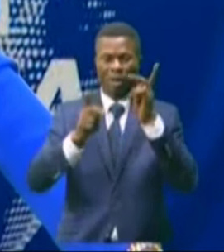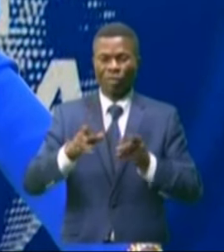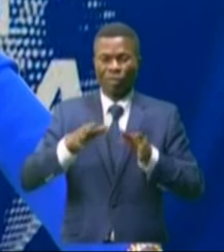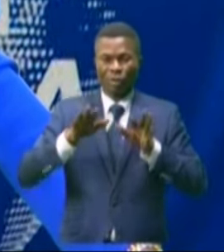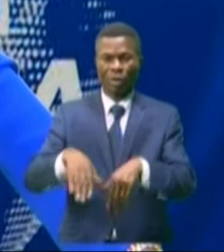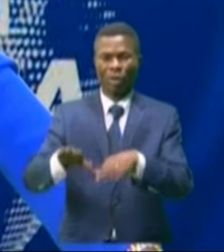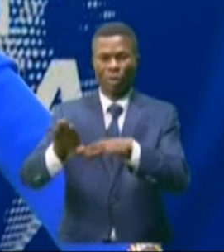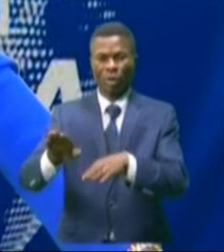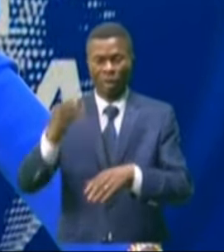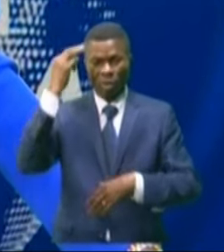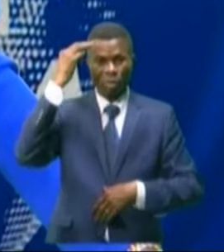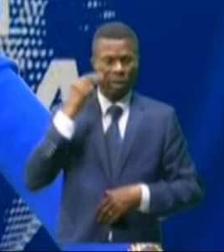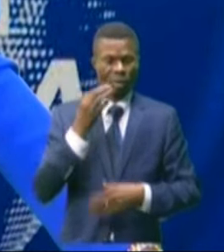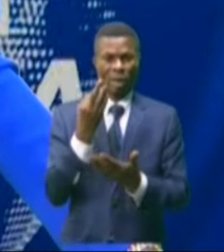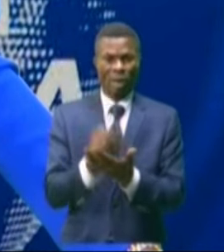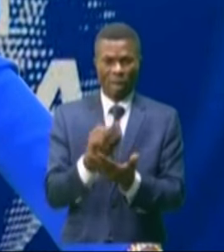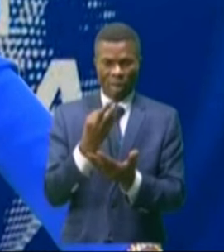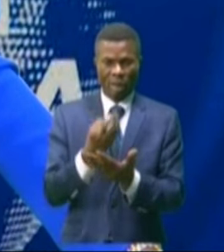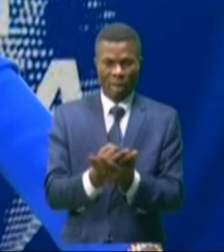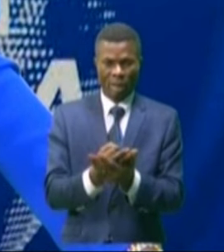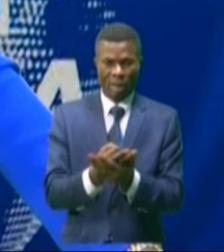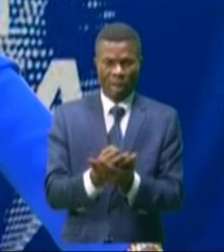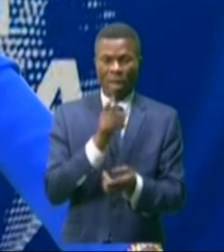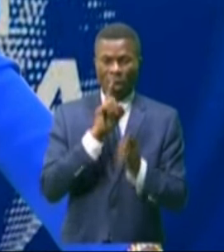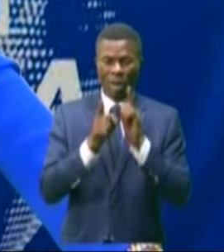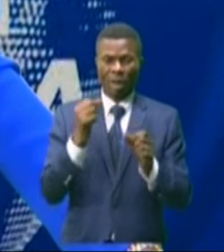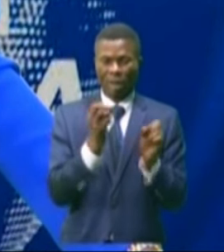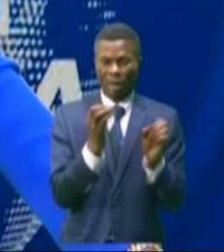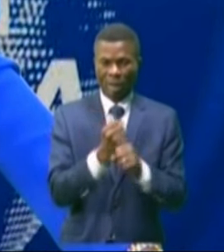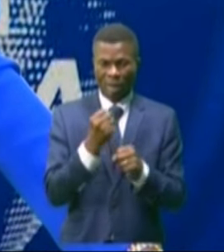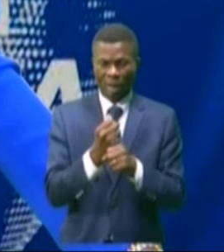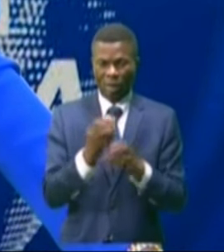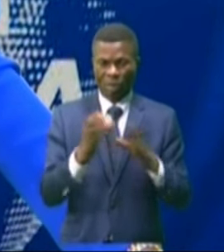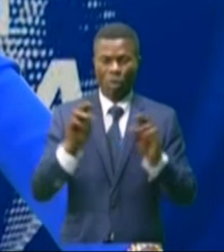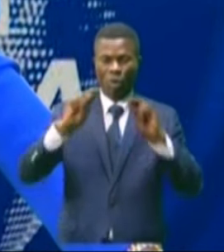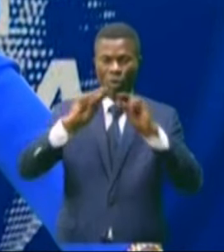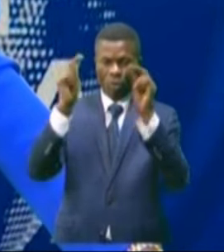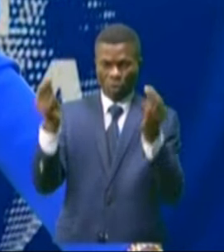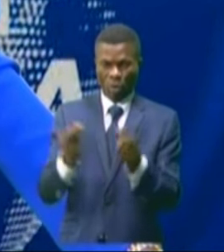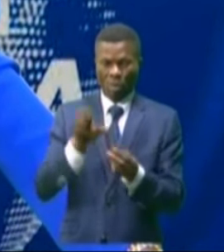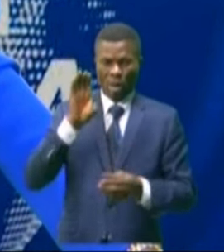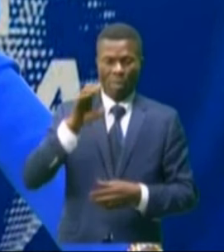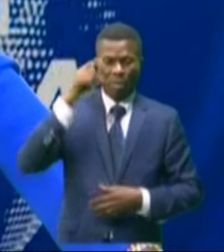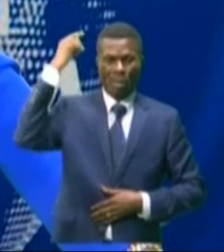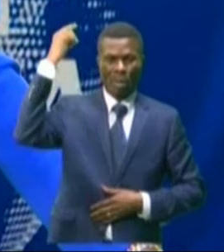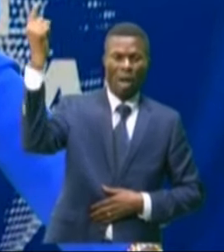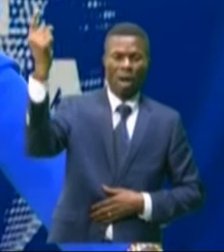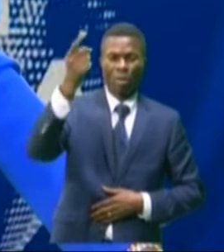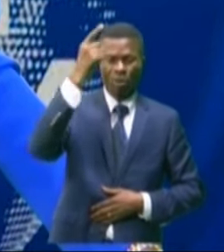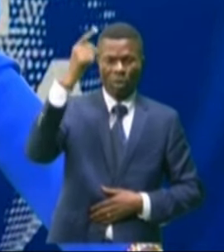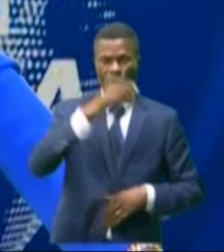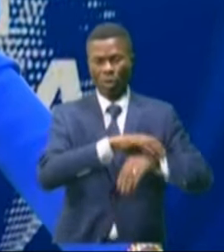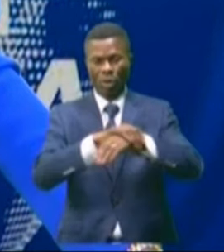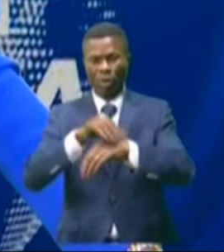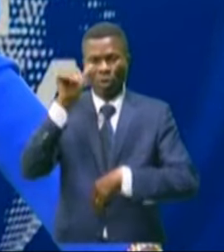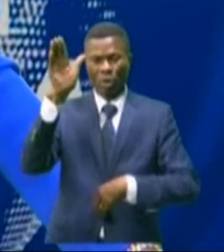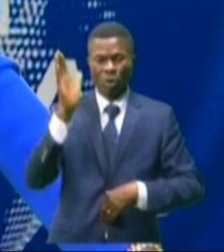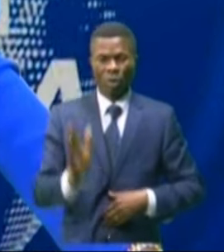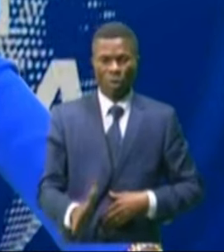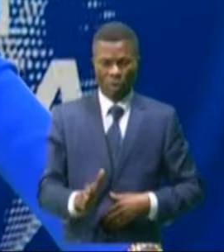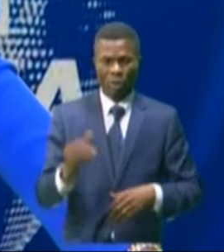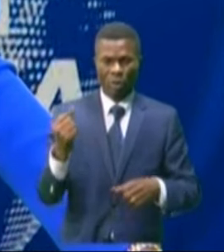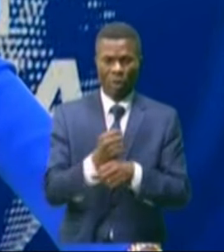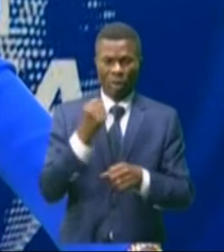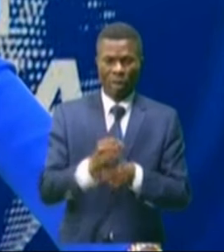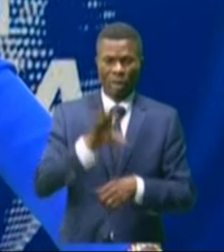Pour ce faire, le ministre des Finances a eu une séance de travail avec la délégation de la Banque mondiale conduite par le directeur des